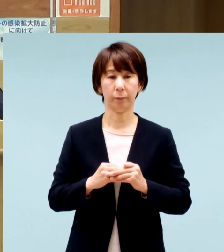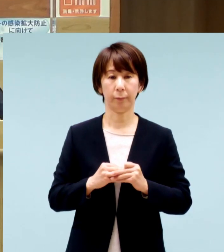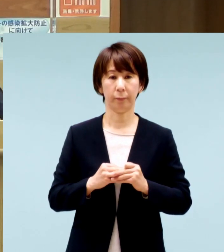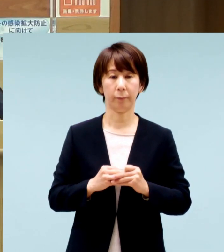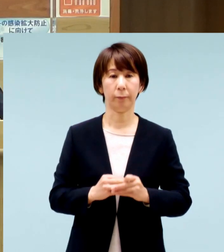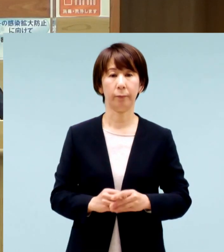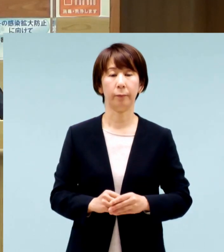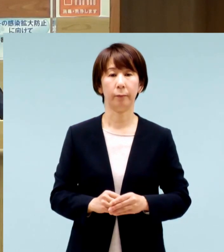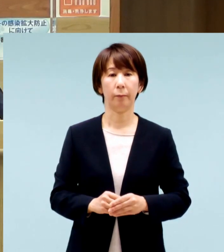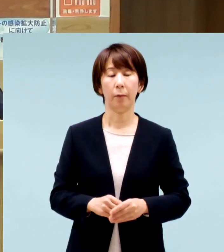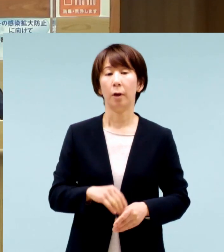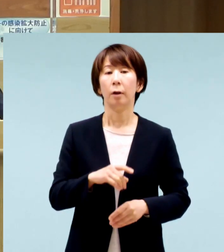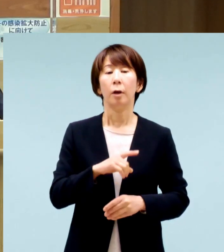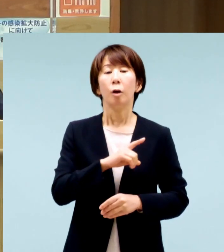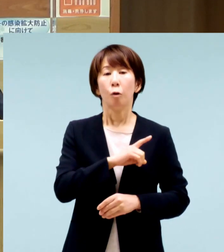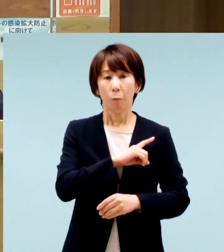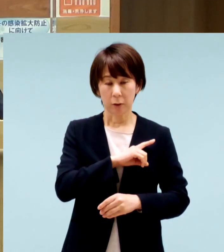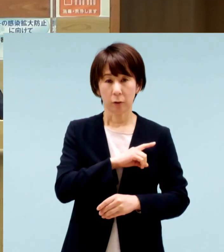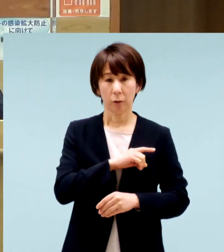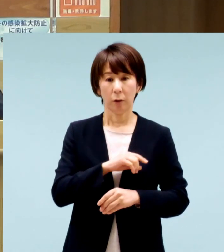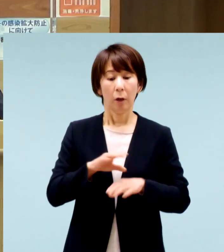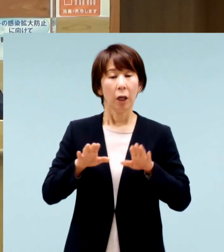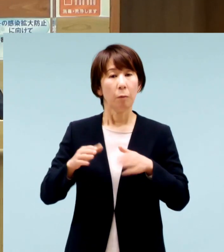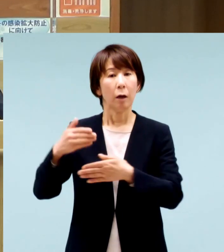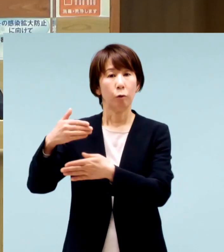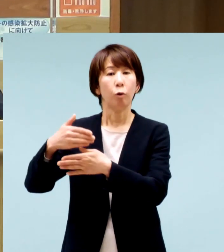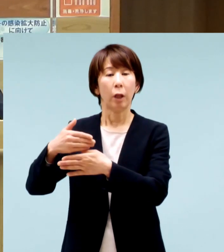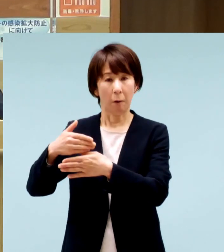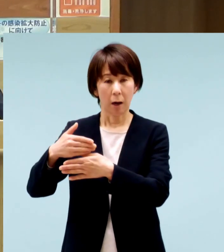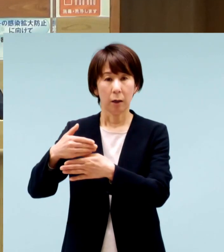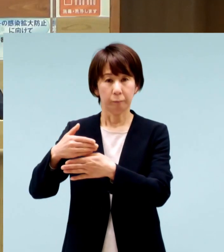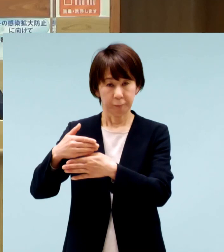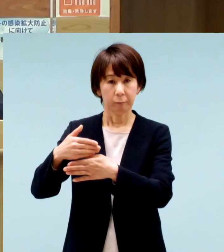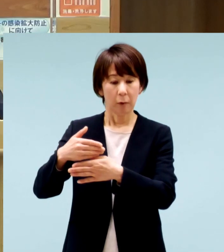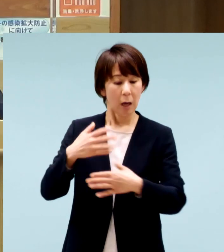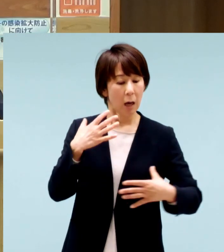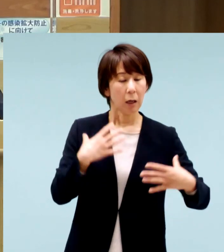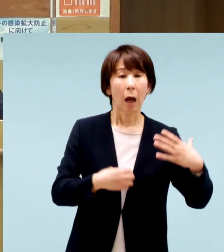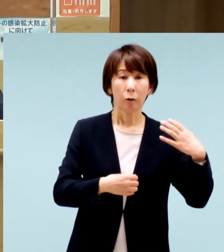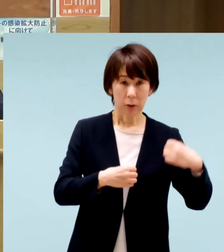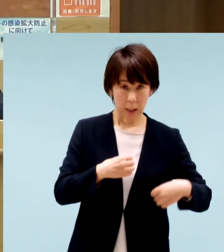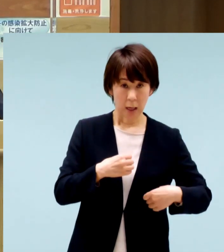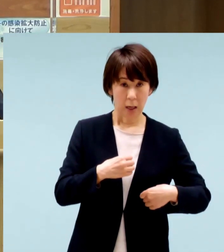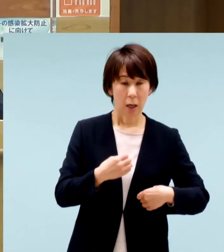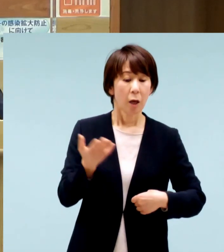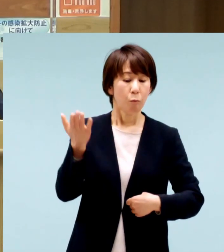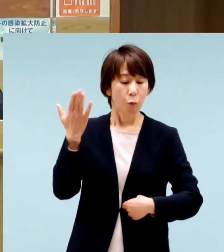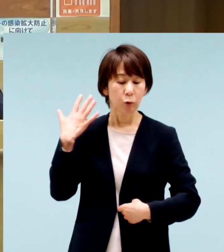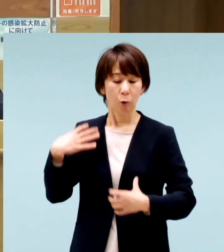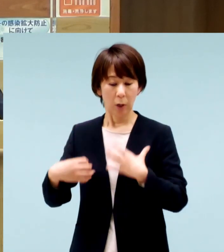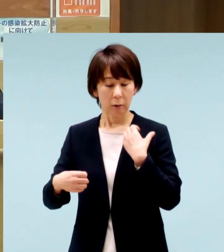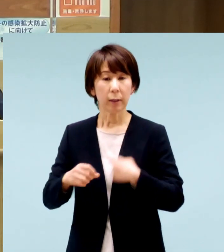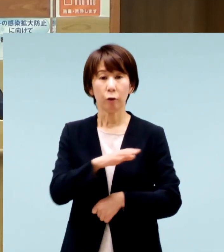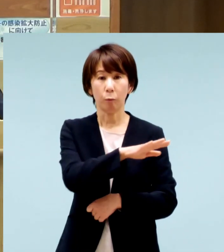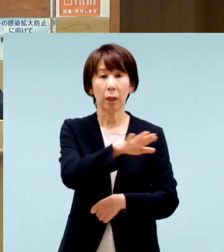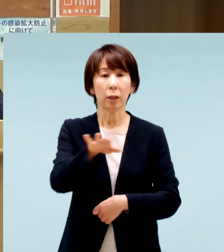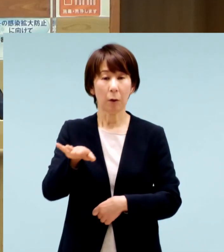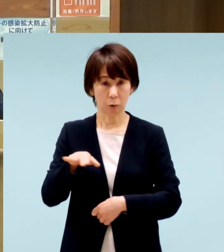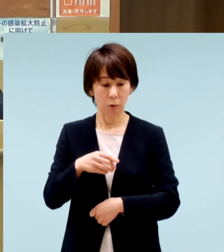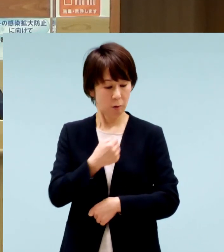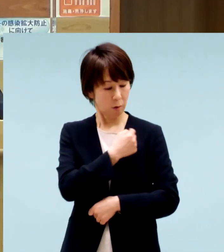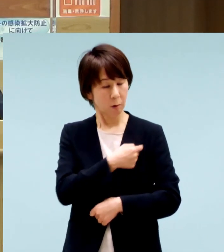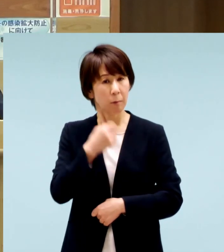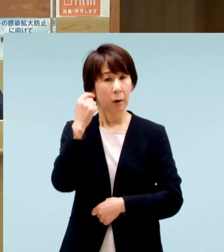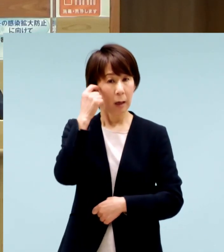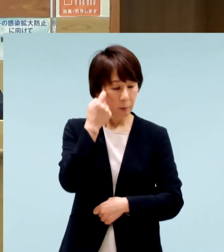ね、現在道では学生、そして元学生の皆さんの、意向確認、ま